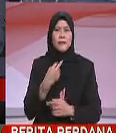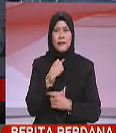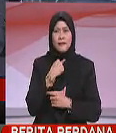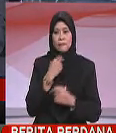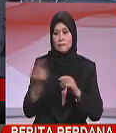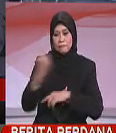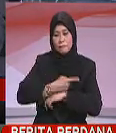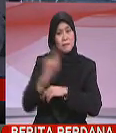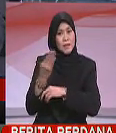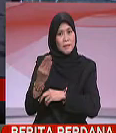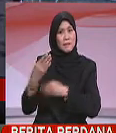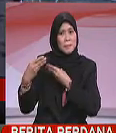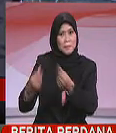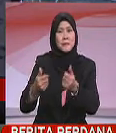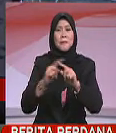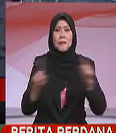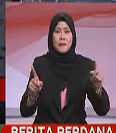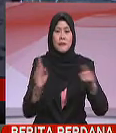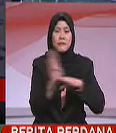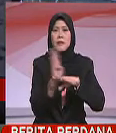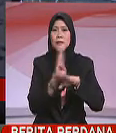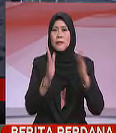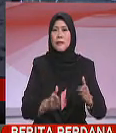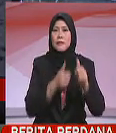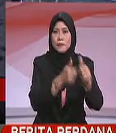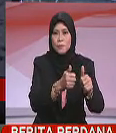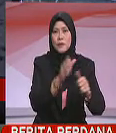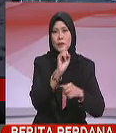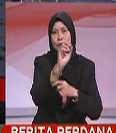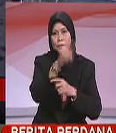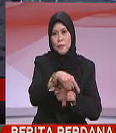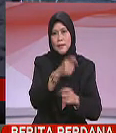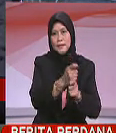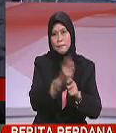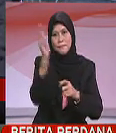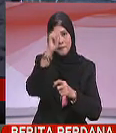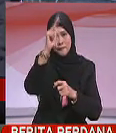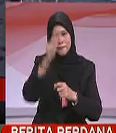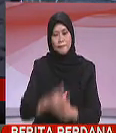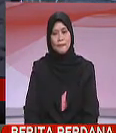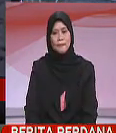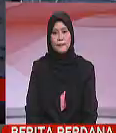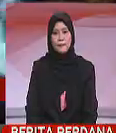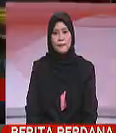berbanding hari biasa, namun rata-rata peniaga mematuhi SOP ditetapkan kerajaan.